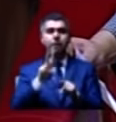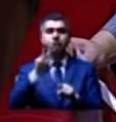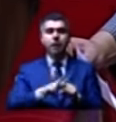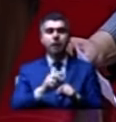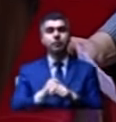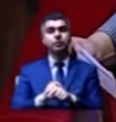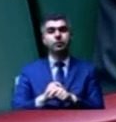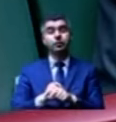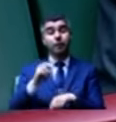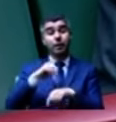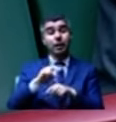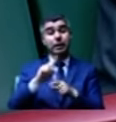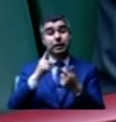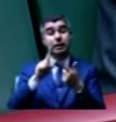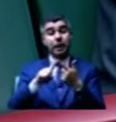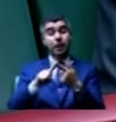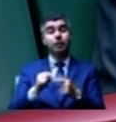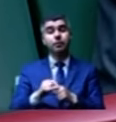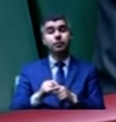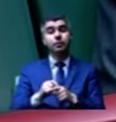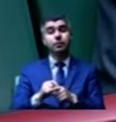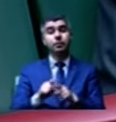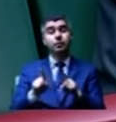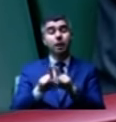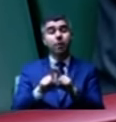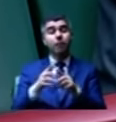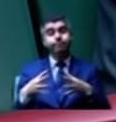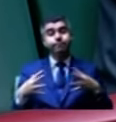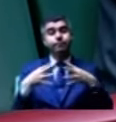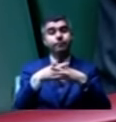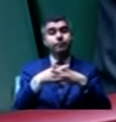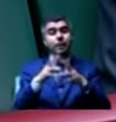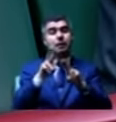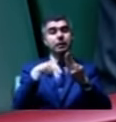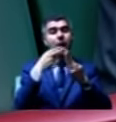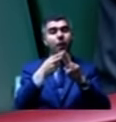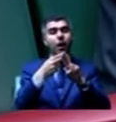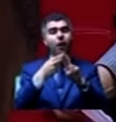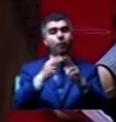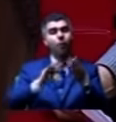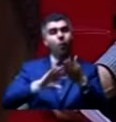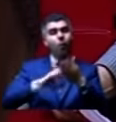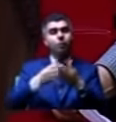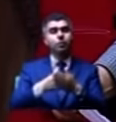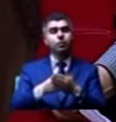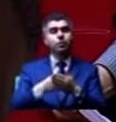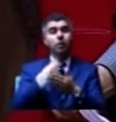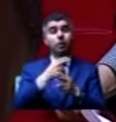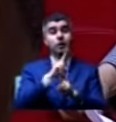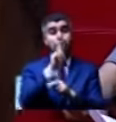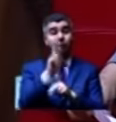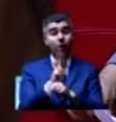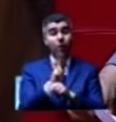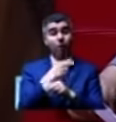الأمر. ثاني شيء، أنت تحدثت عن مكون من القطب الاجتماعي، فأنا أجبتك عن هذا المكون، وإلا إن كان السؤال عن